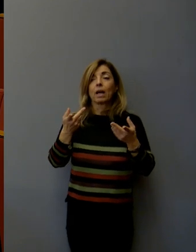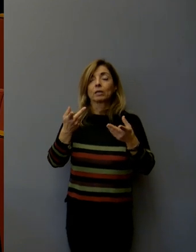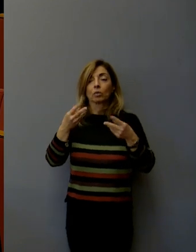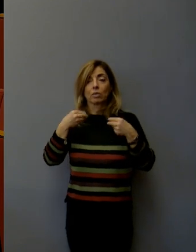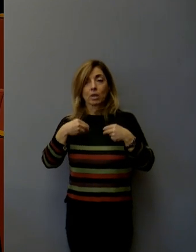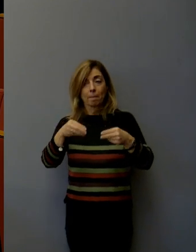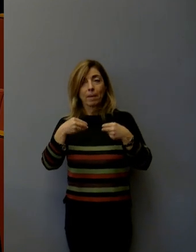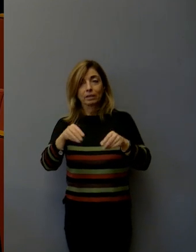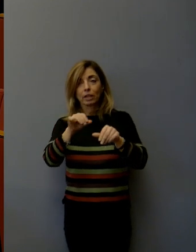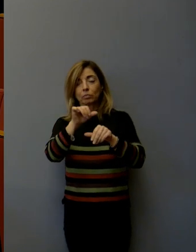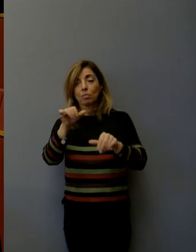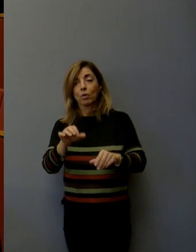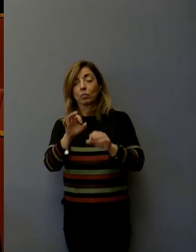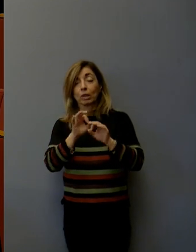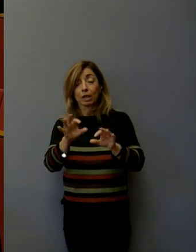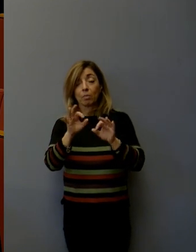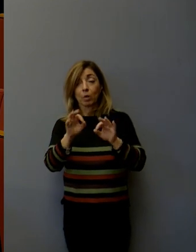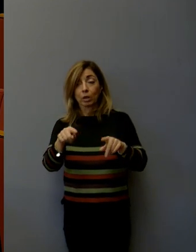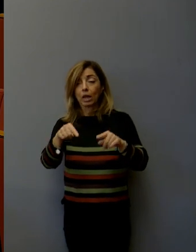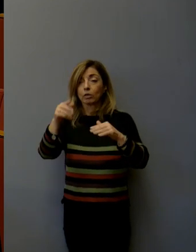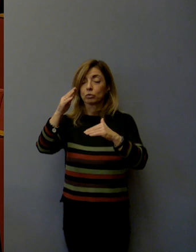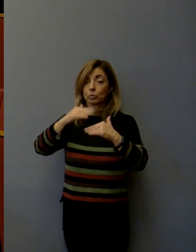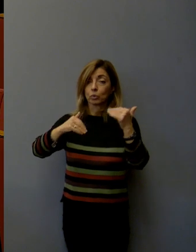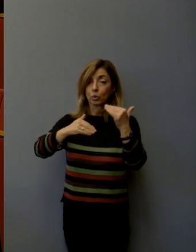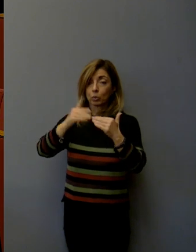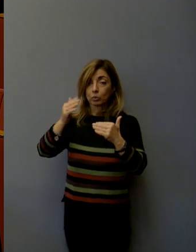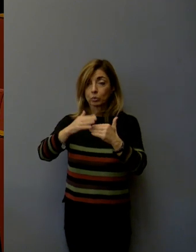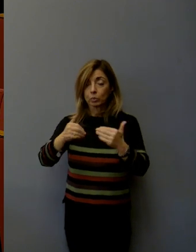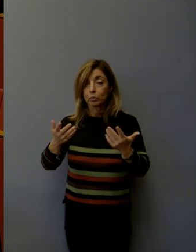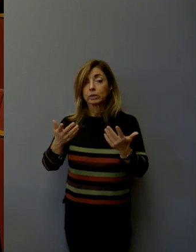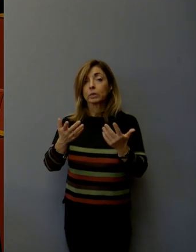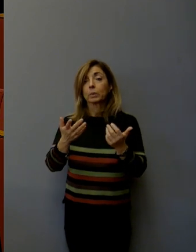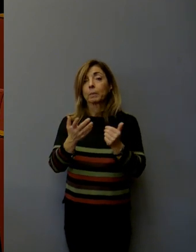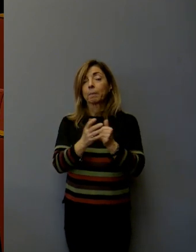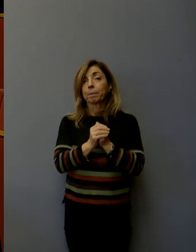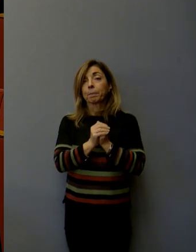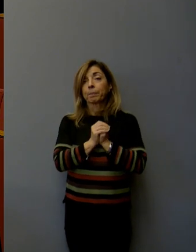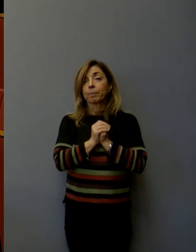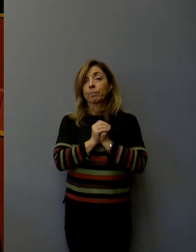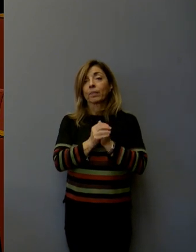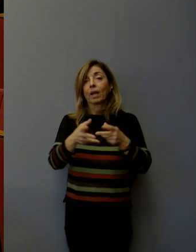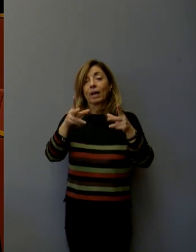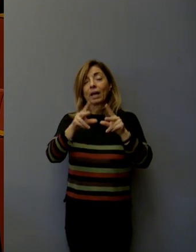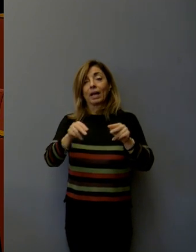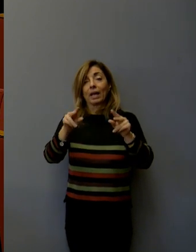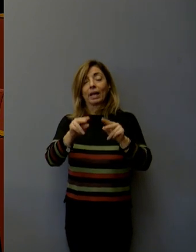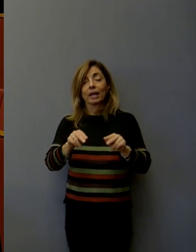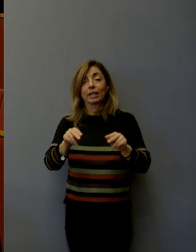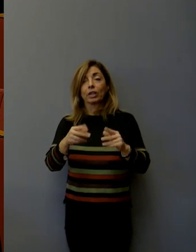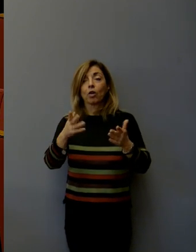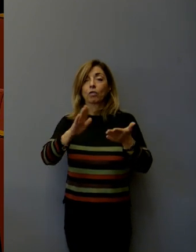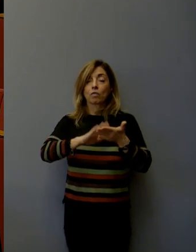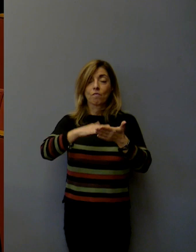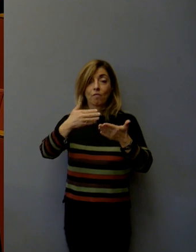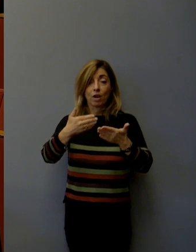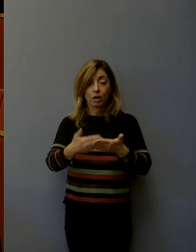Democratica così come dove si costruiscono e si rinnovano certi certi valori